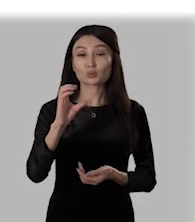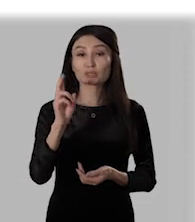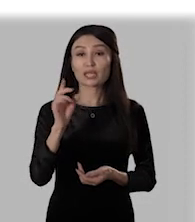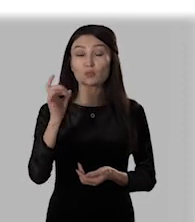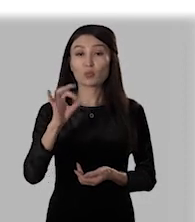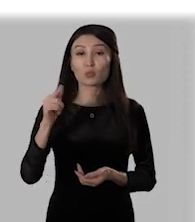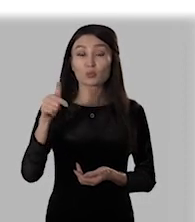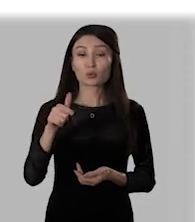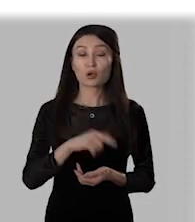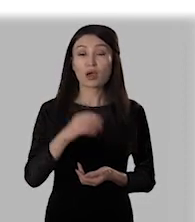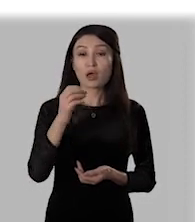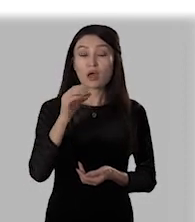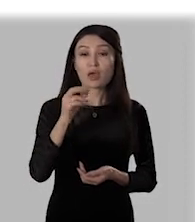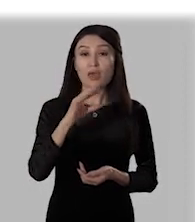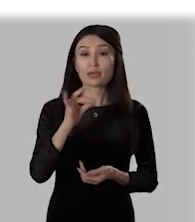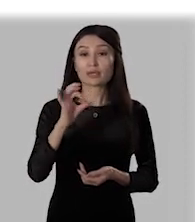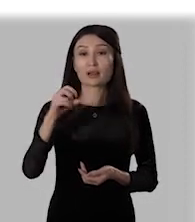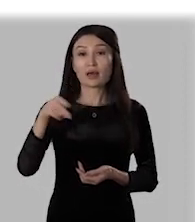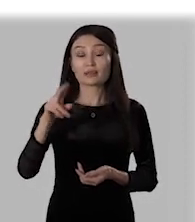Ирландия, Япония.